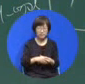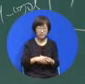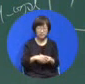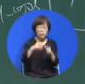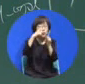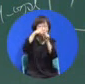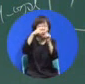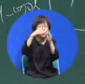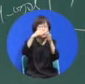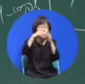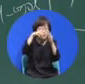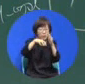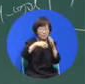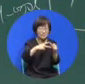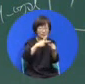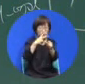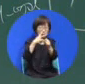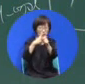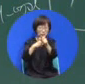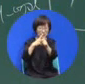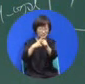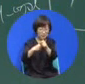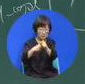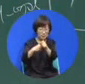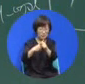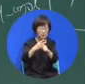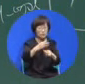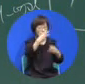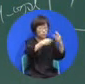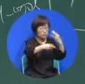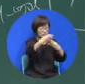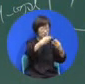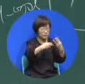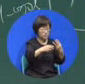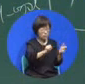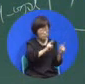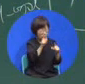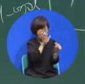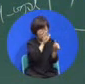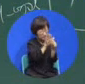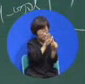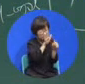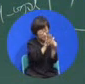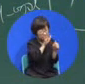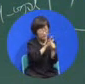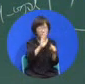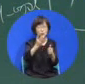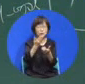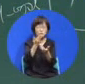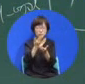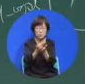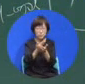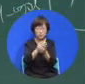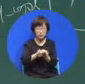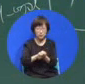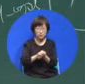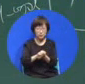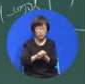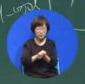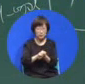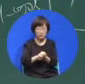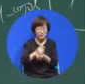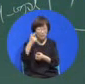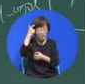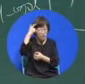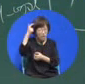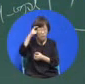통해서 렘넌트를 살리게 해 주옵소서. May we be able to save our remnants through all our teachers. 영적으로 병든 자들이